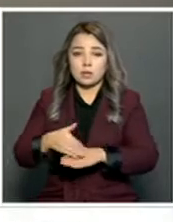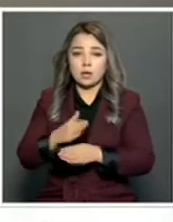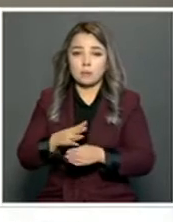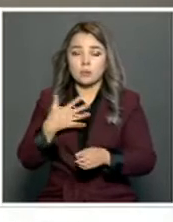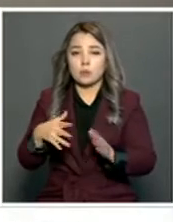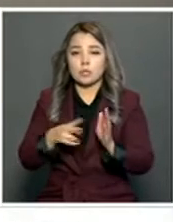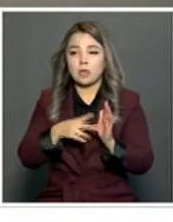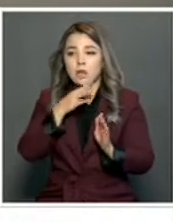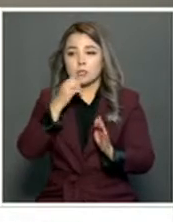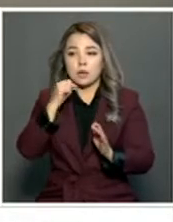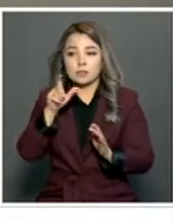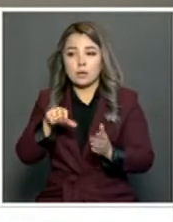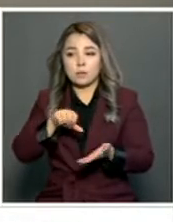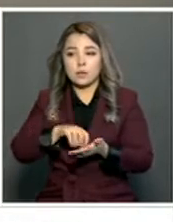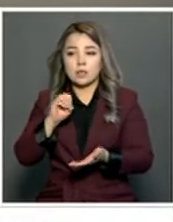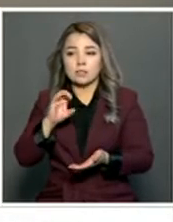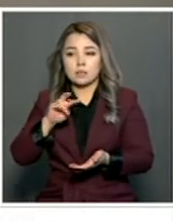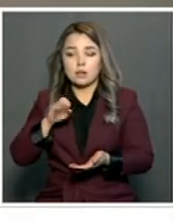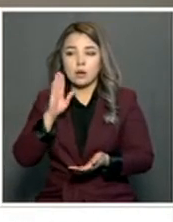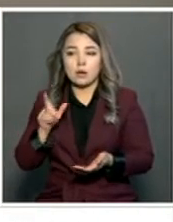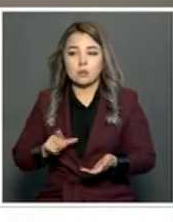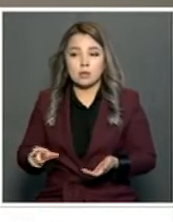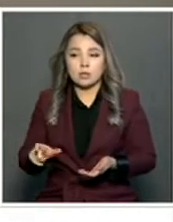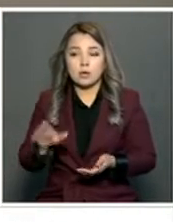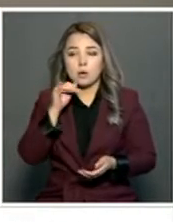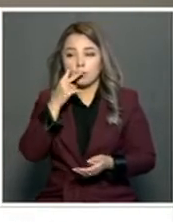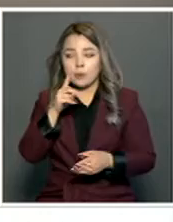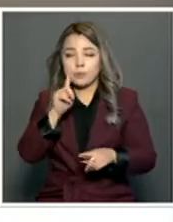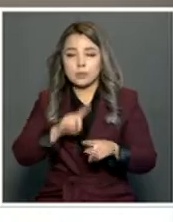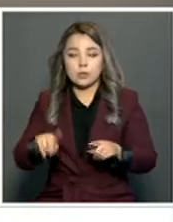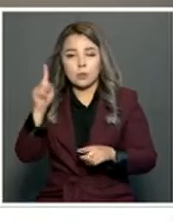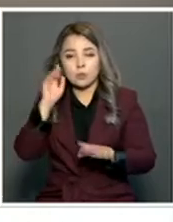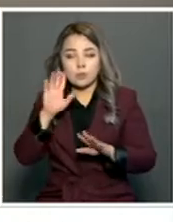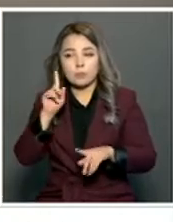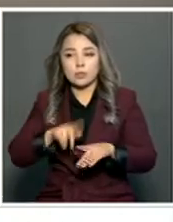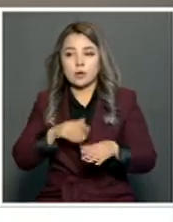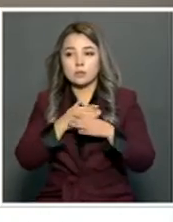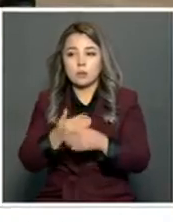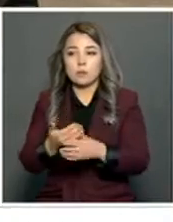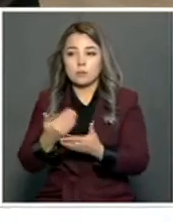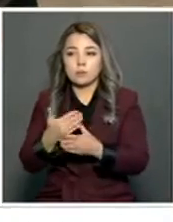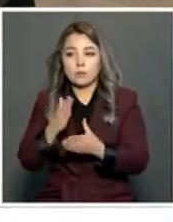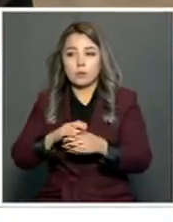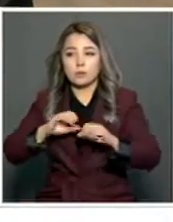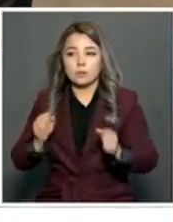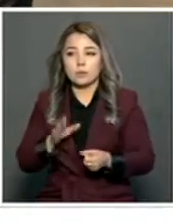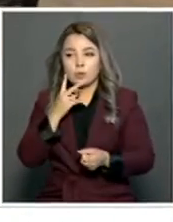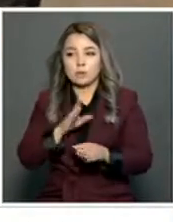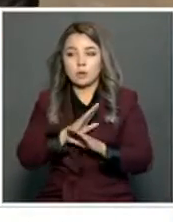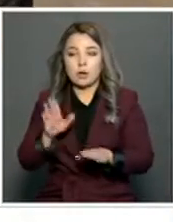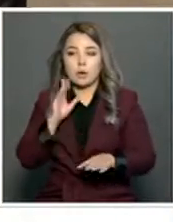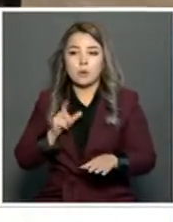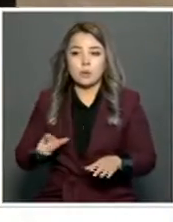жүрген 57 жастағы азамат Есентай өзеніне ағып бара жатқан итті көріп, еш ойланбастан көмекке ұмтылады. Суық суға қарамастан